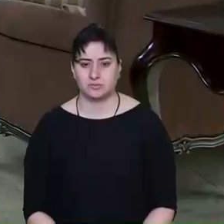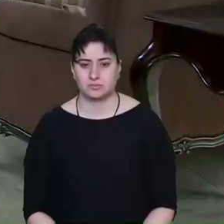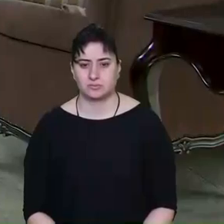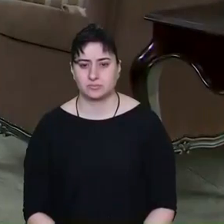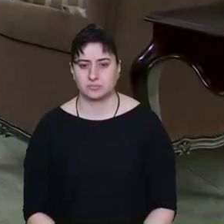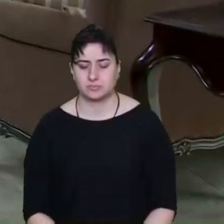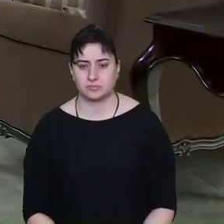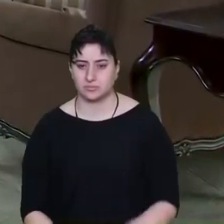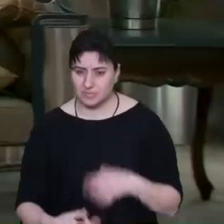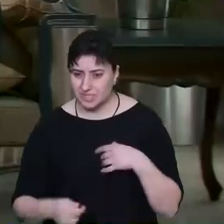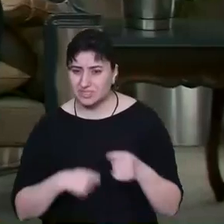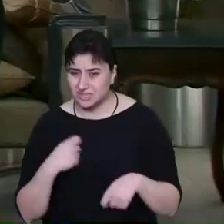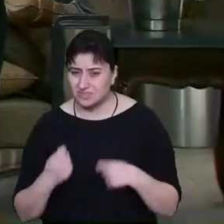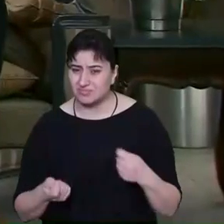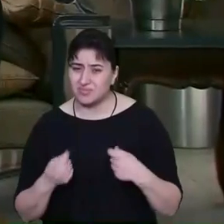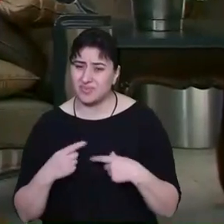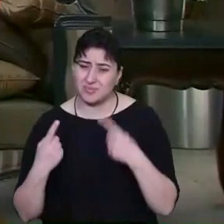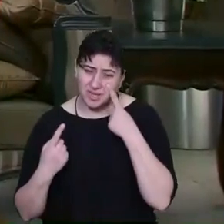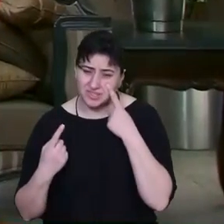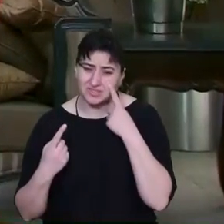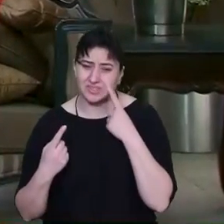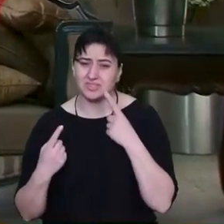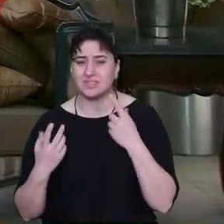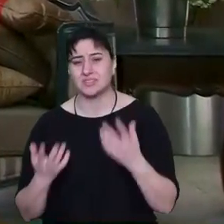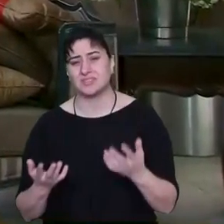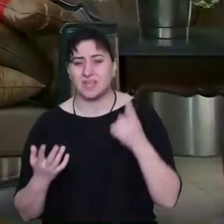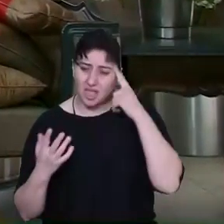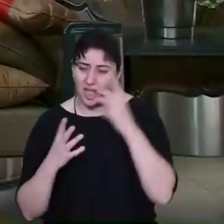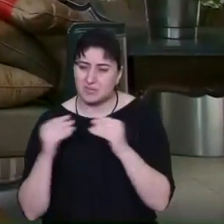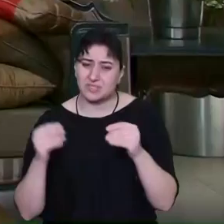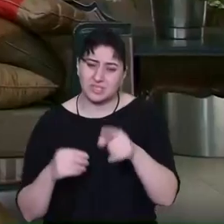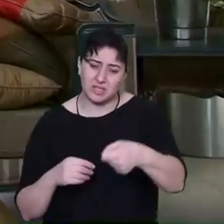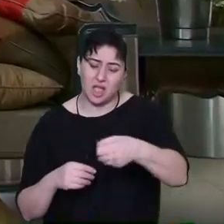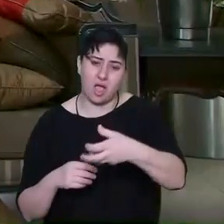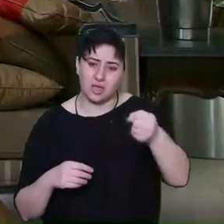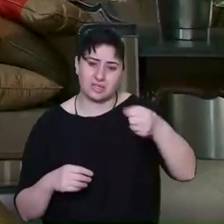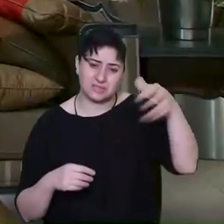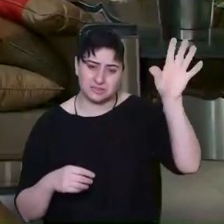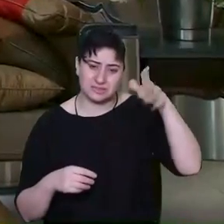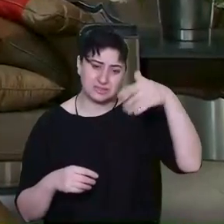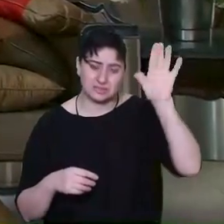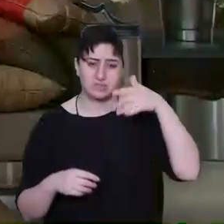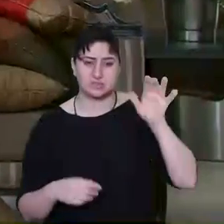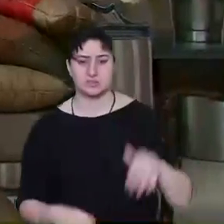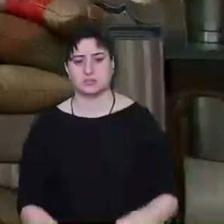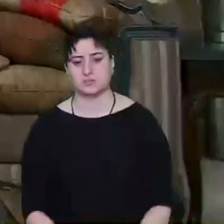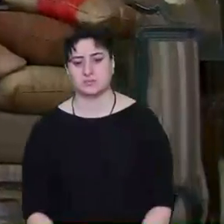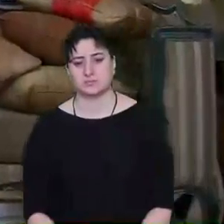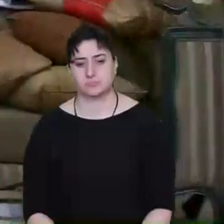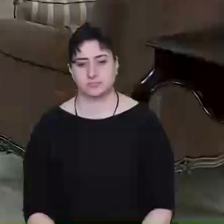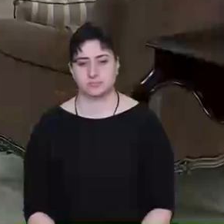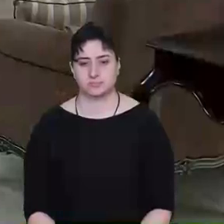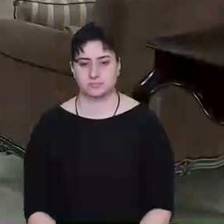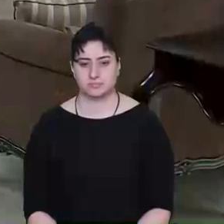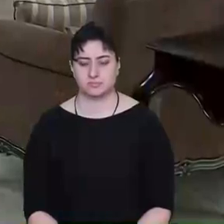Baksana, saçmaladım değil mi? Şey diyorum baksana, aklımı fıydırdım. Sen şu kafesi al, çat şimdi dışarı. Kafesin yerine tepsi